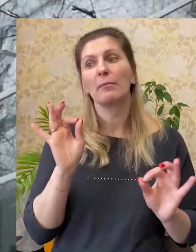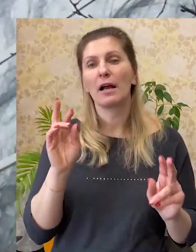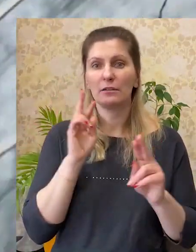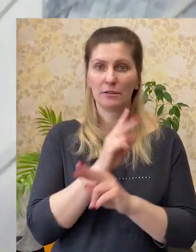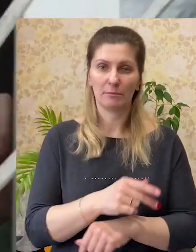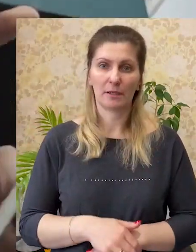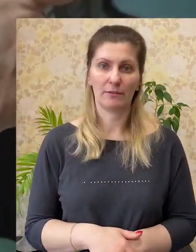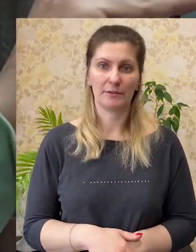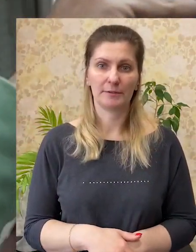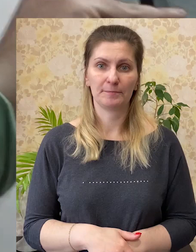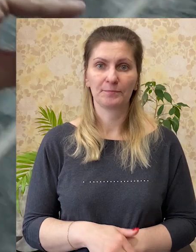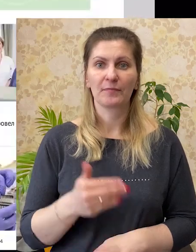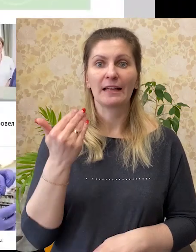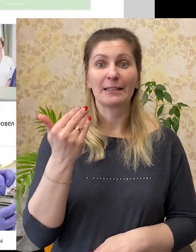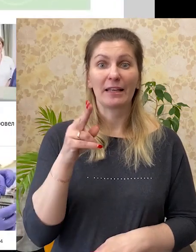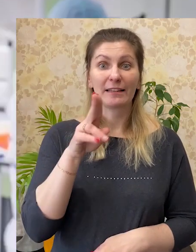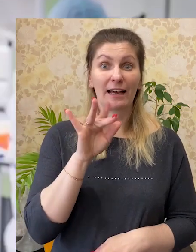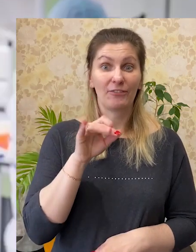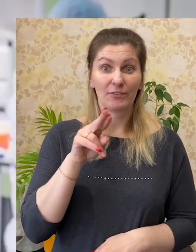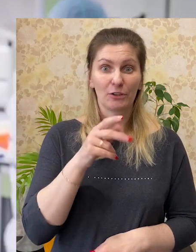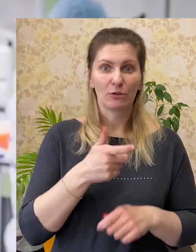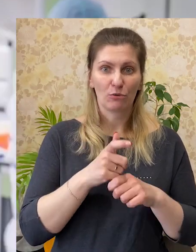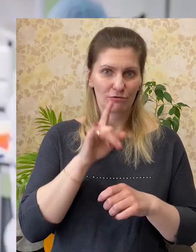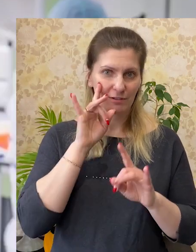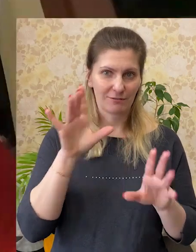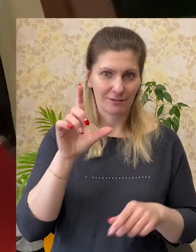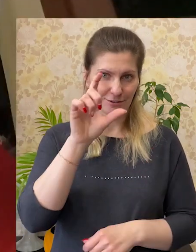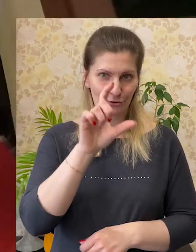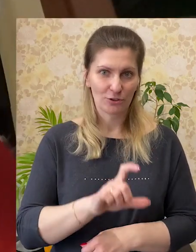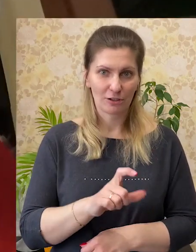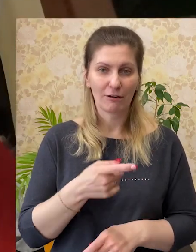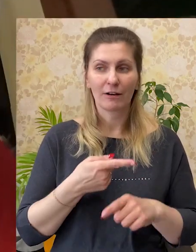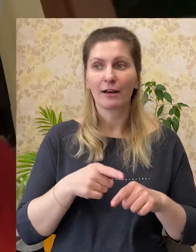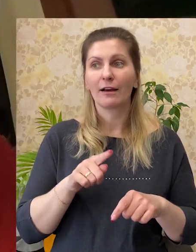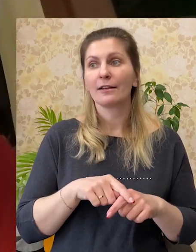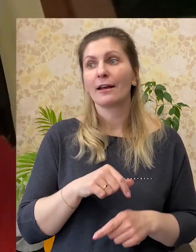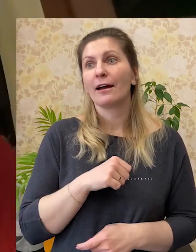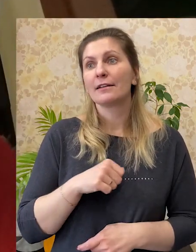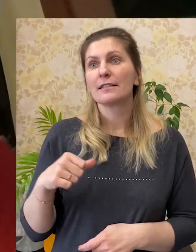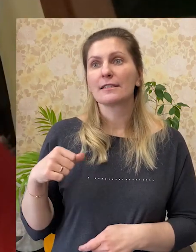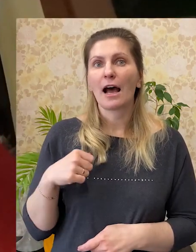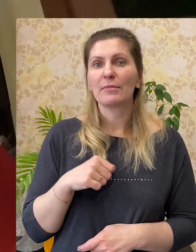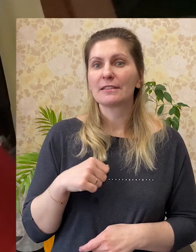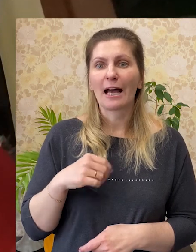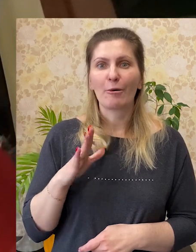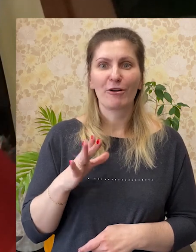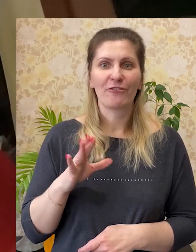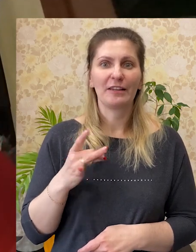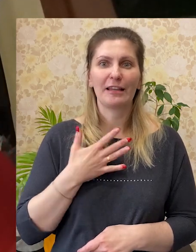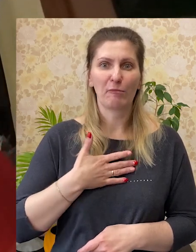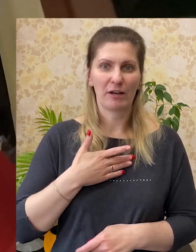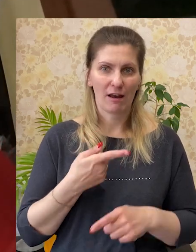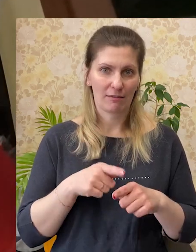всегда. Теперь Давид довольно известный человек. Это, наверное, самое неприятное во всей